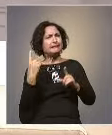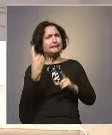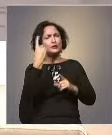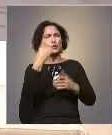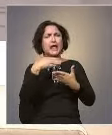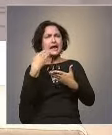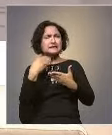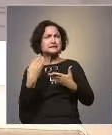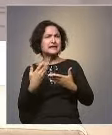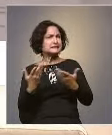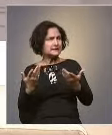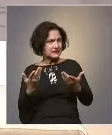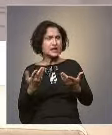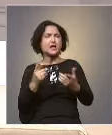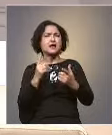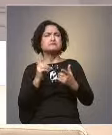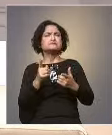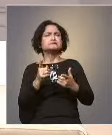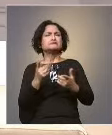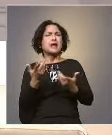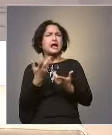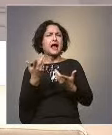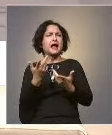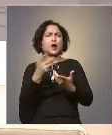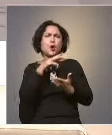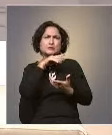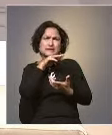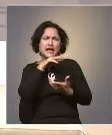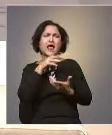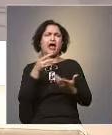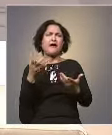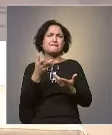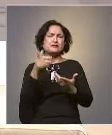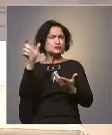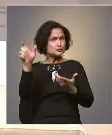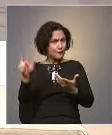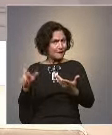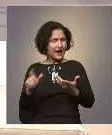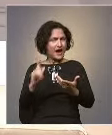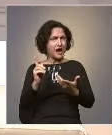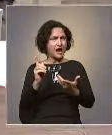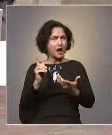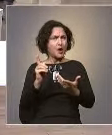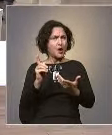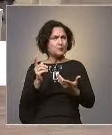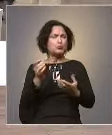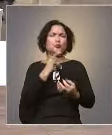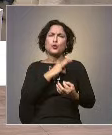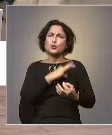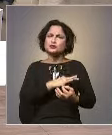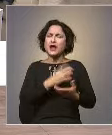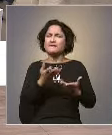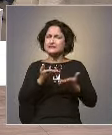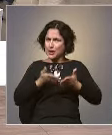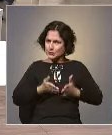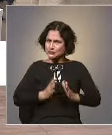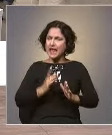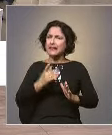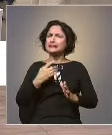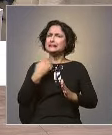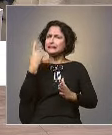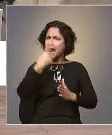речем, разказва за това как един така вече остаряващ човек получава от близките си, от семейството си за рождения си ден